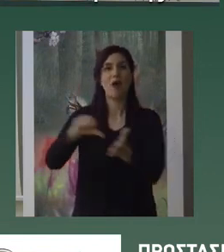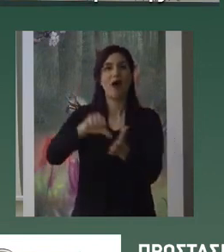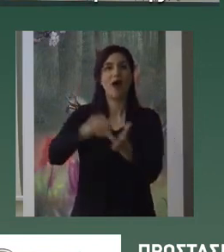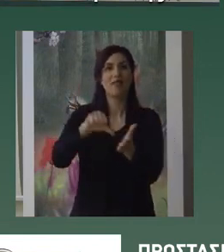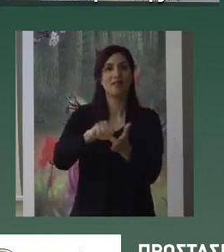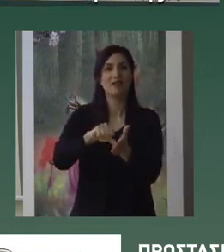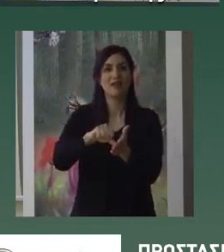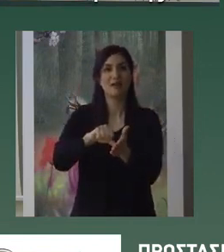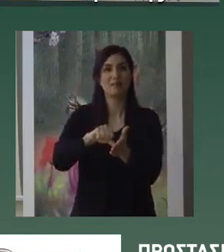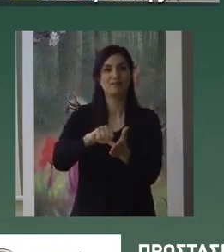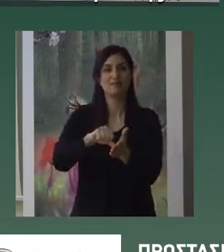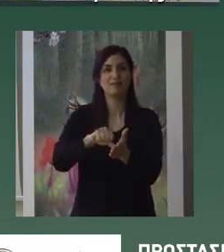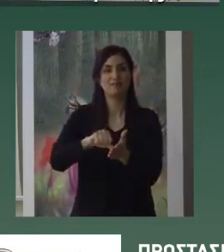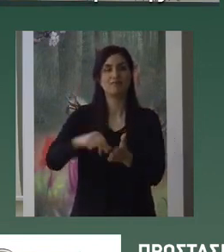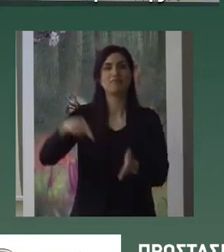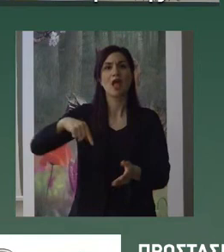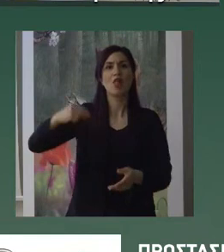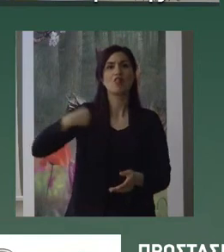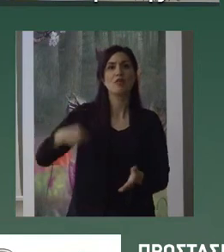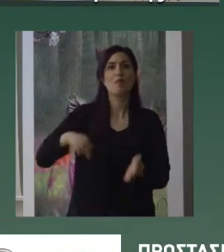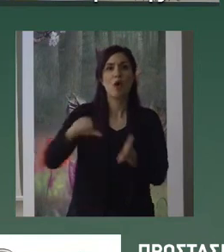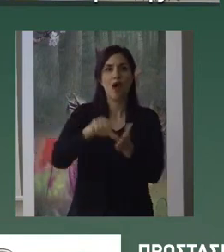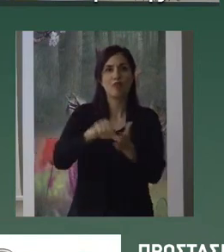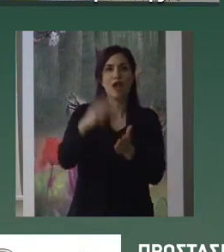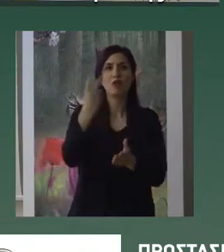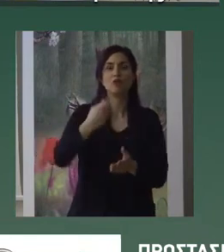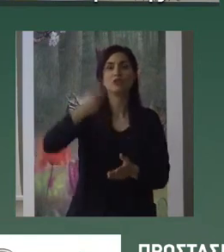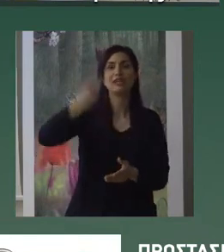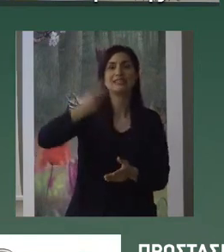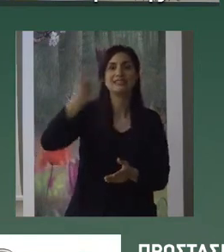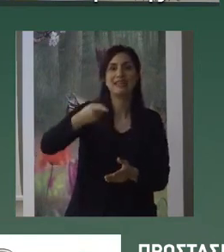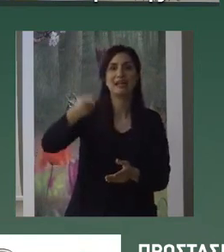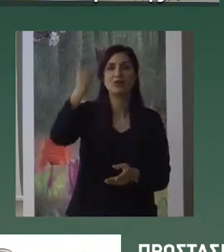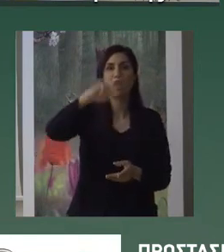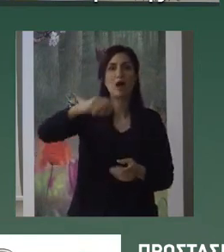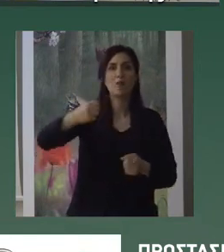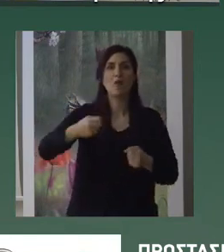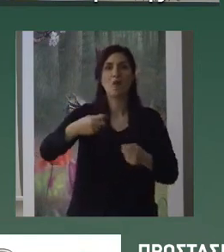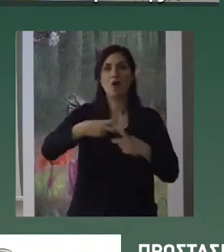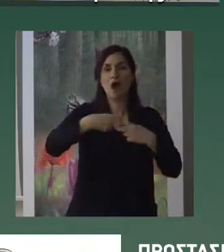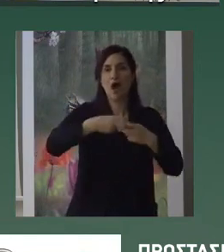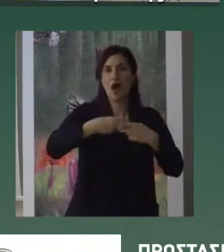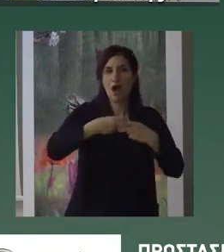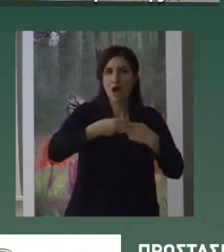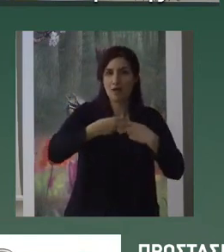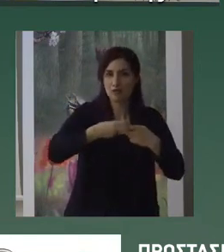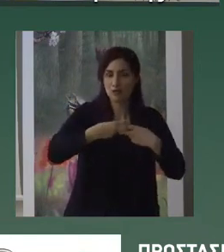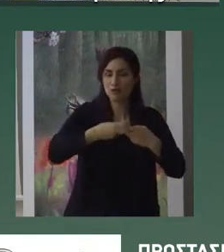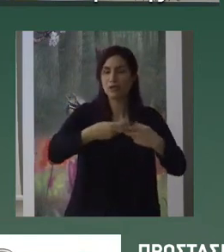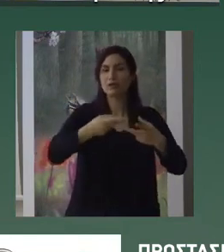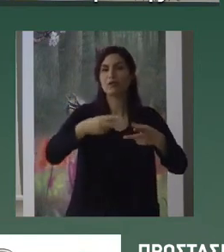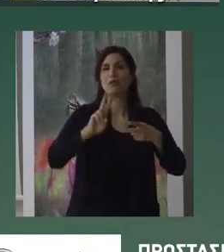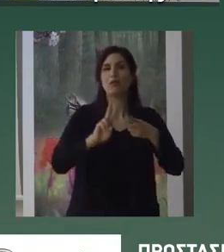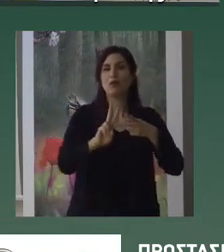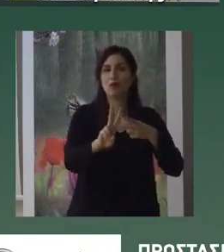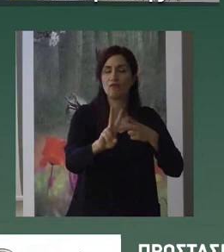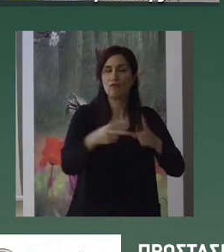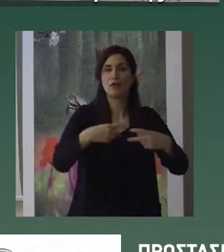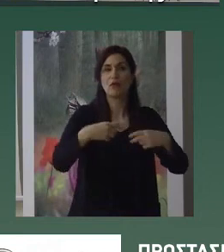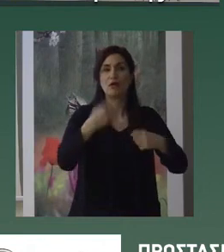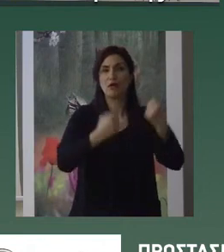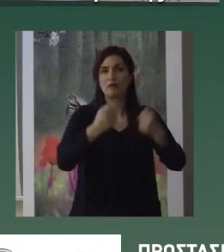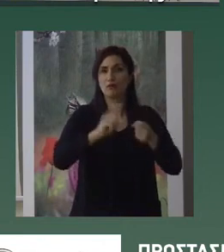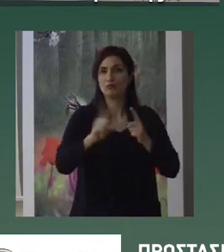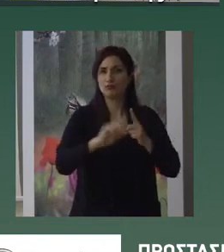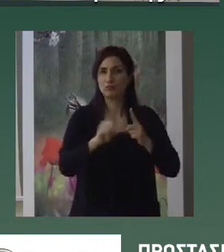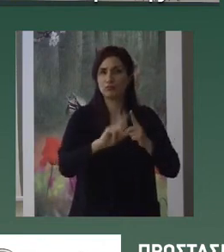έχει 21% από τις οδικές μεταφορές, περίπου 37% από τα κτίρια του εμπορικού και του